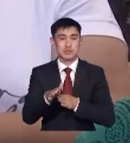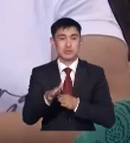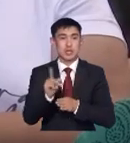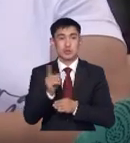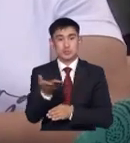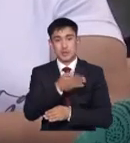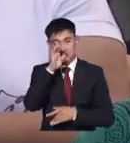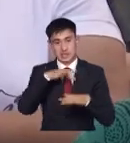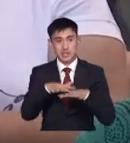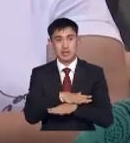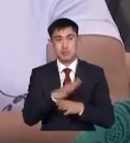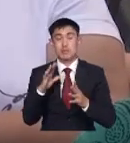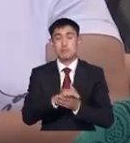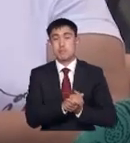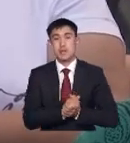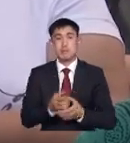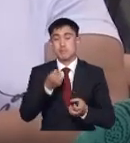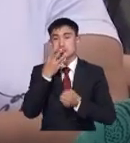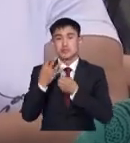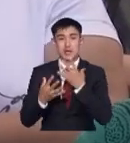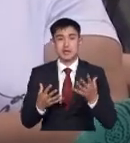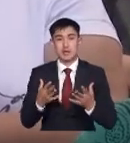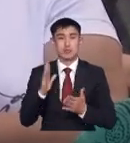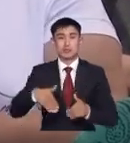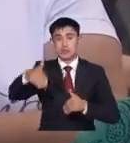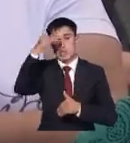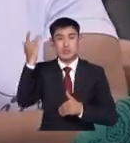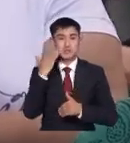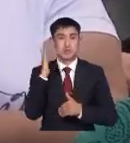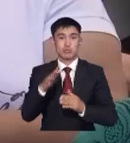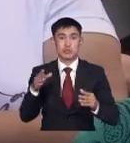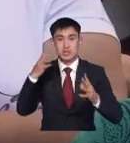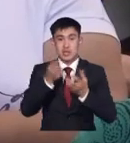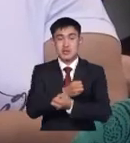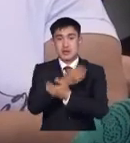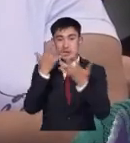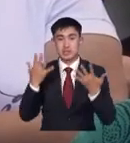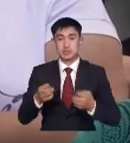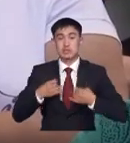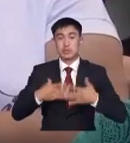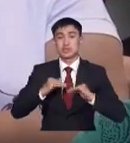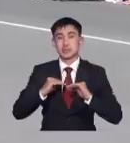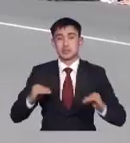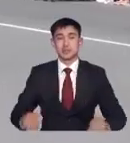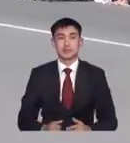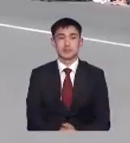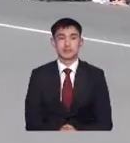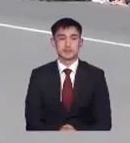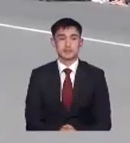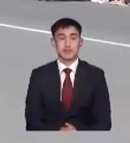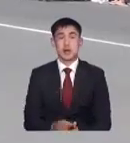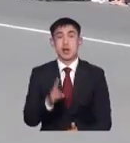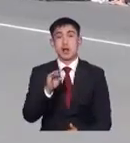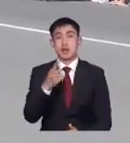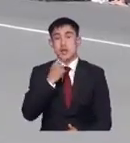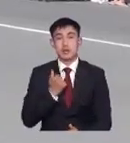чтобы в нашей стране царил мир и процветание. Пусть небо всегда будет ясным. С праздником, детишки! Кадеты и